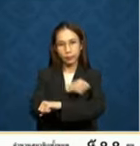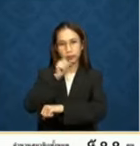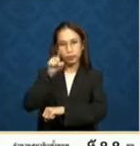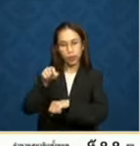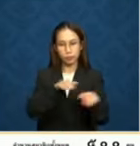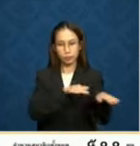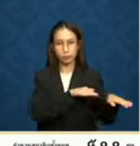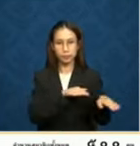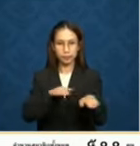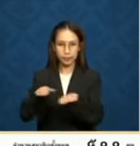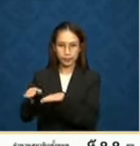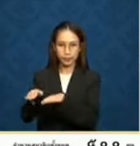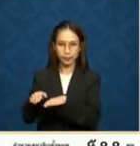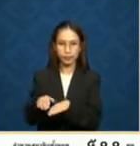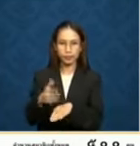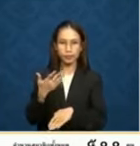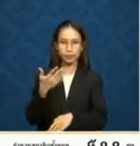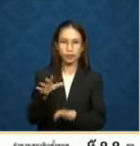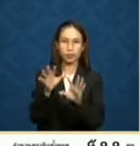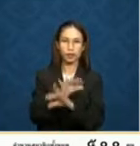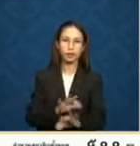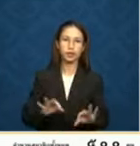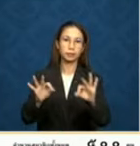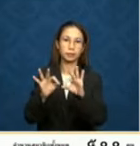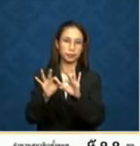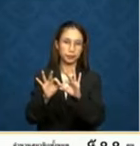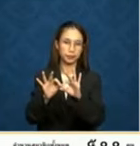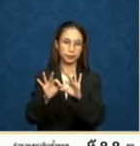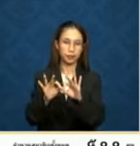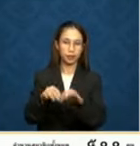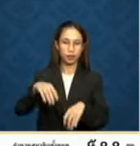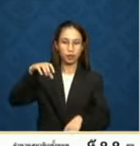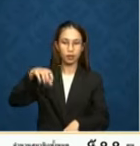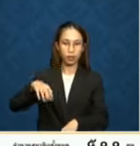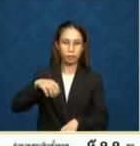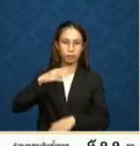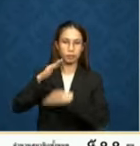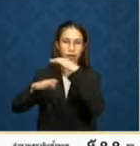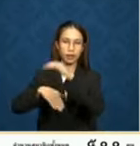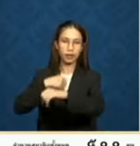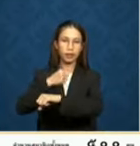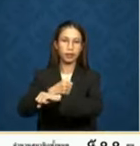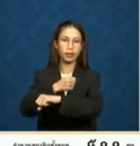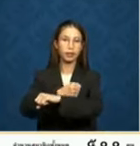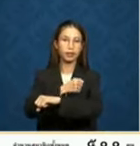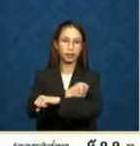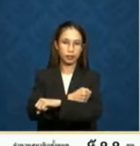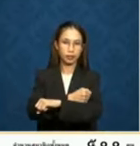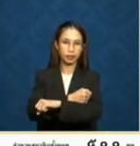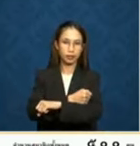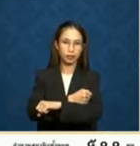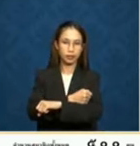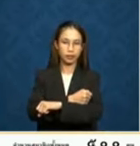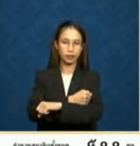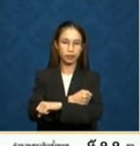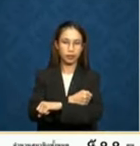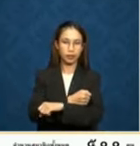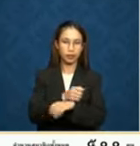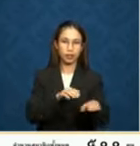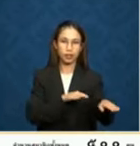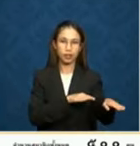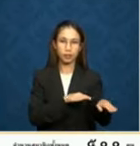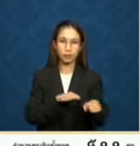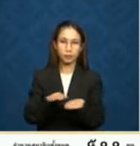เตรยมฝ่ร้มและส่งที่สำคัญไปดกานั้นกระสว combustion learningเราก็ได้มีการเตรยมความพ้อม